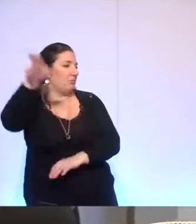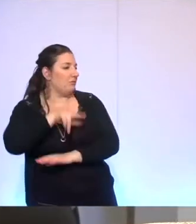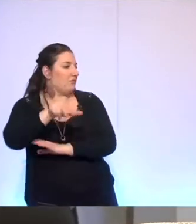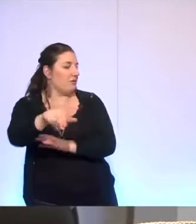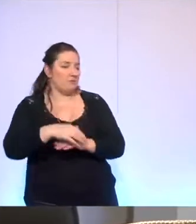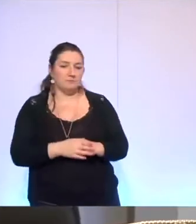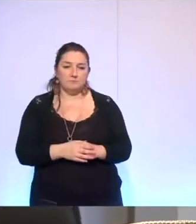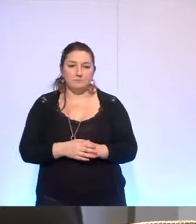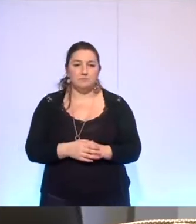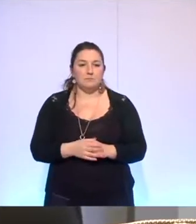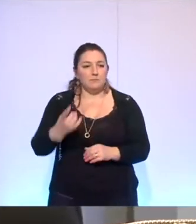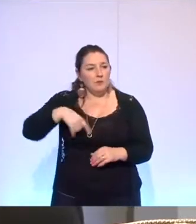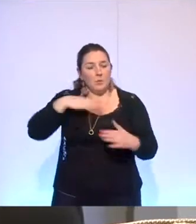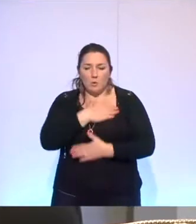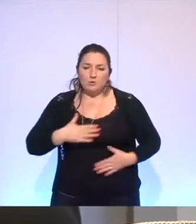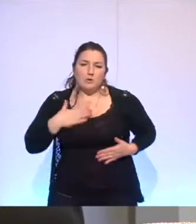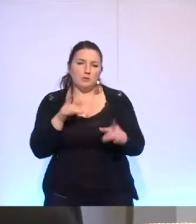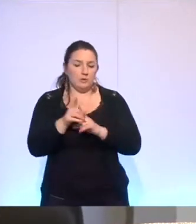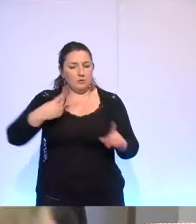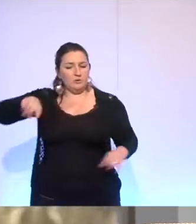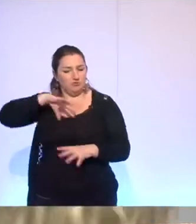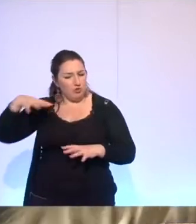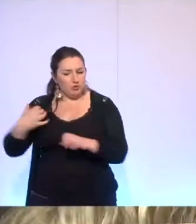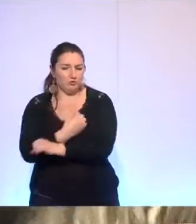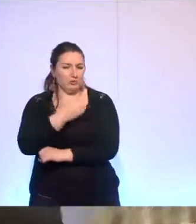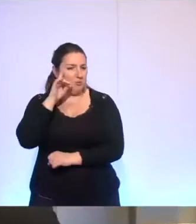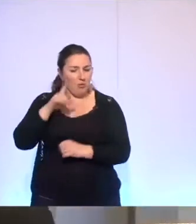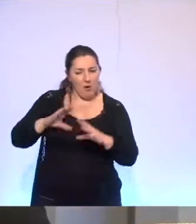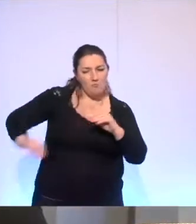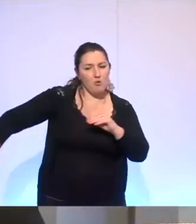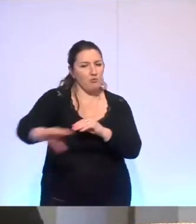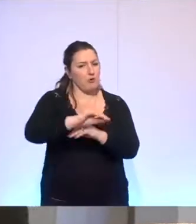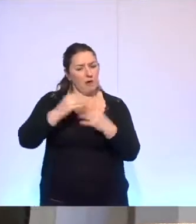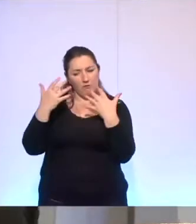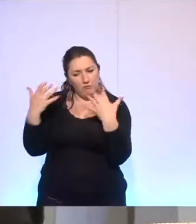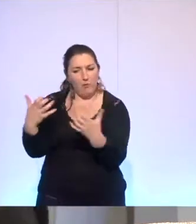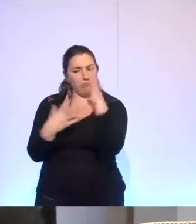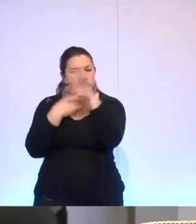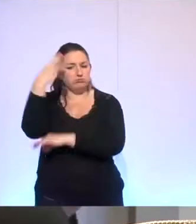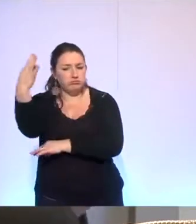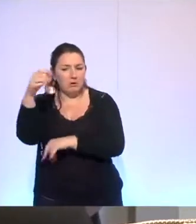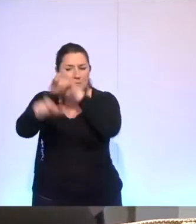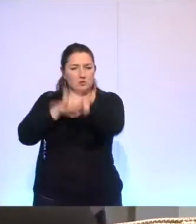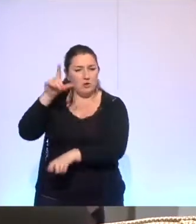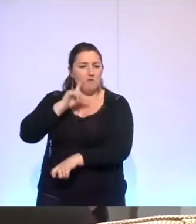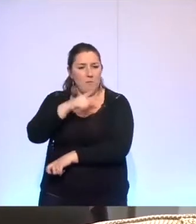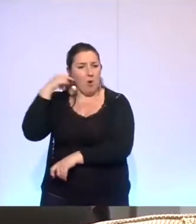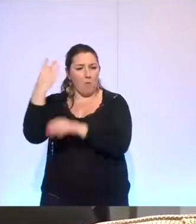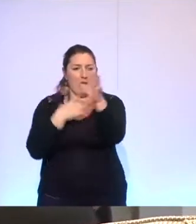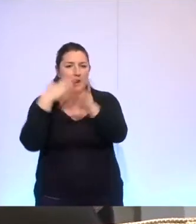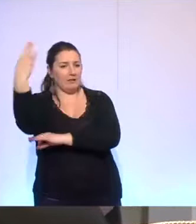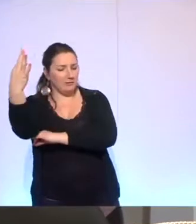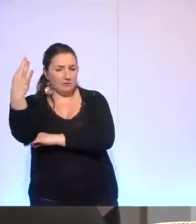propre succès grâce à la volonté populaire et aux vœux de nos électrices et de nos électeurs qui nous ont apporté leur suffrage et